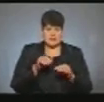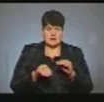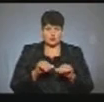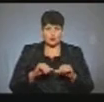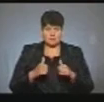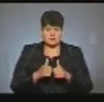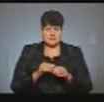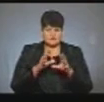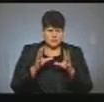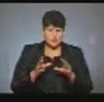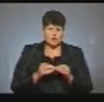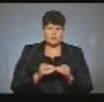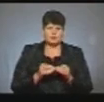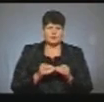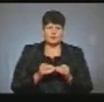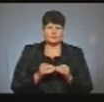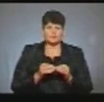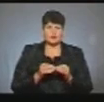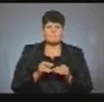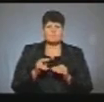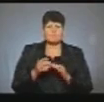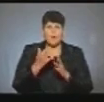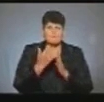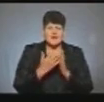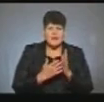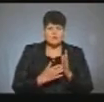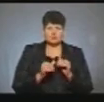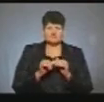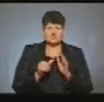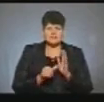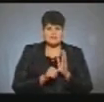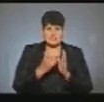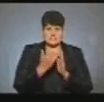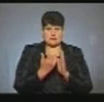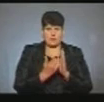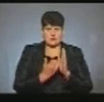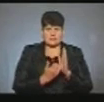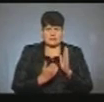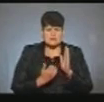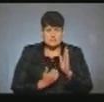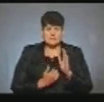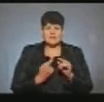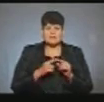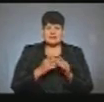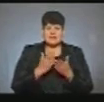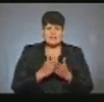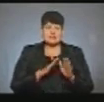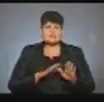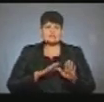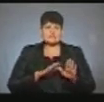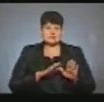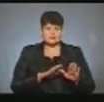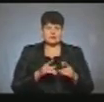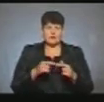по максимуму може, по переліку 16 позицій. Так? Відповідно, що це є заступник органу